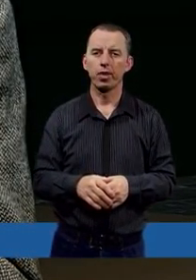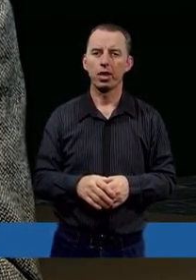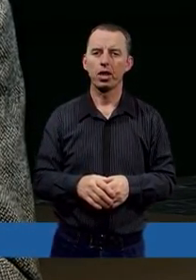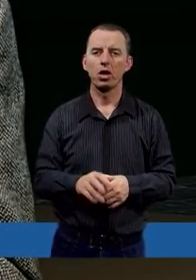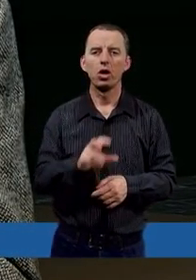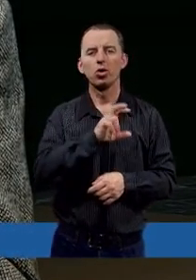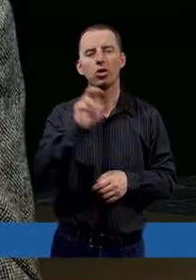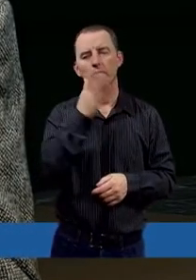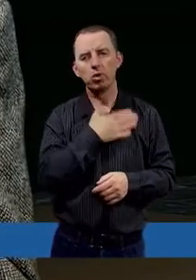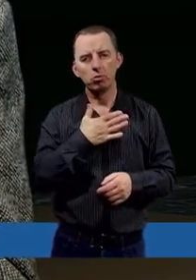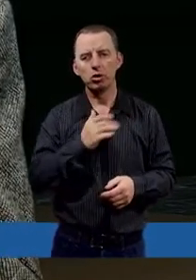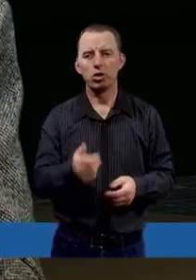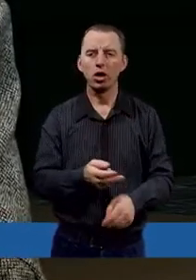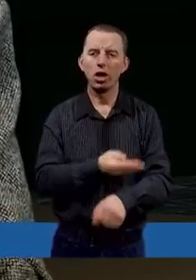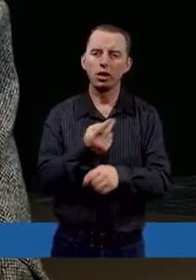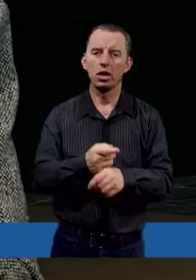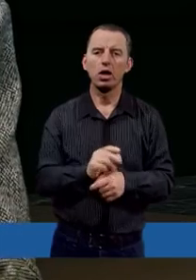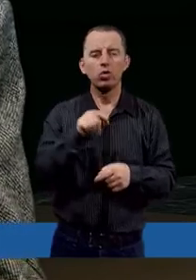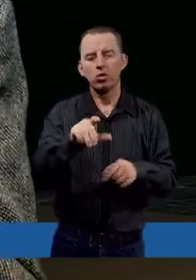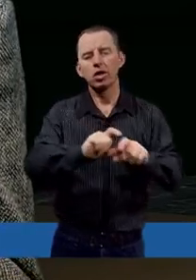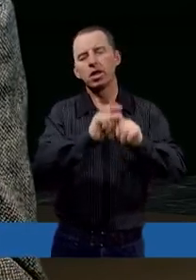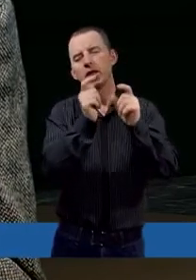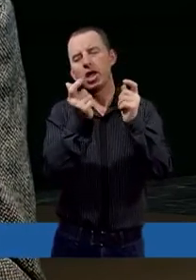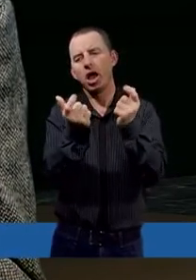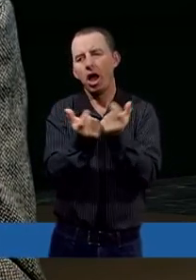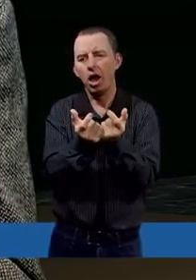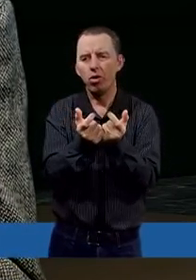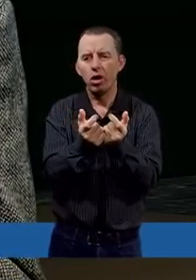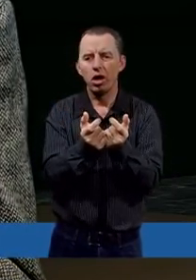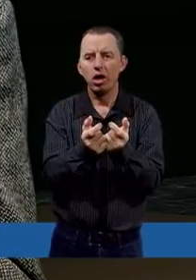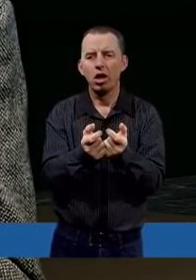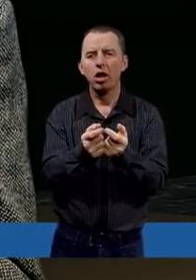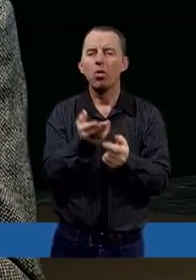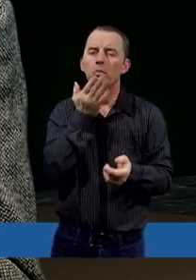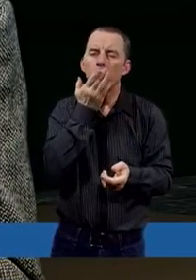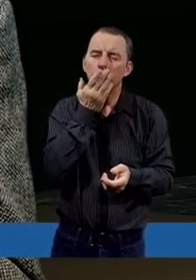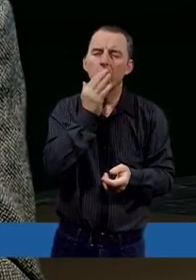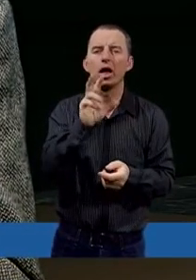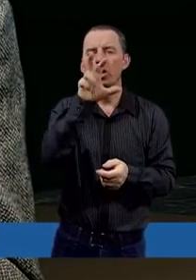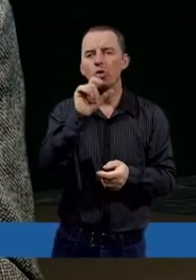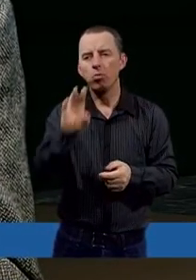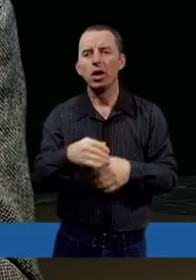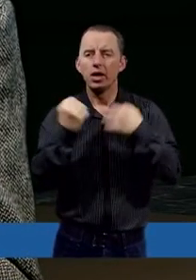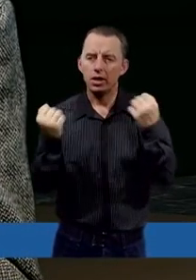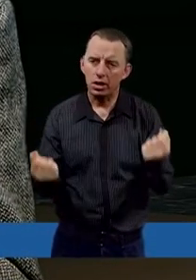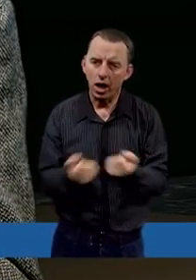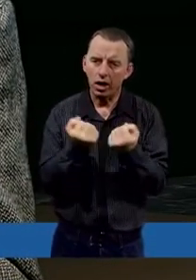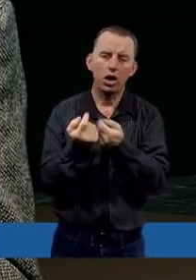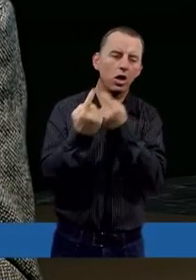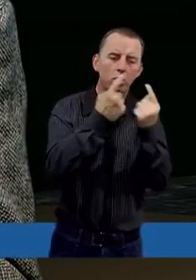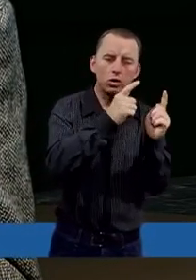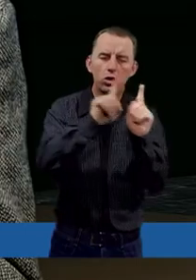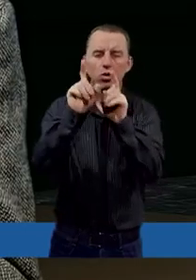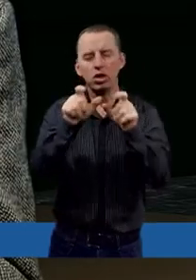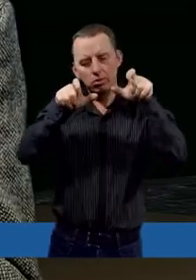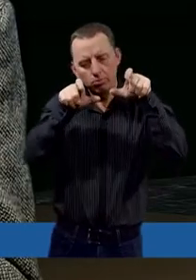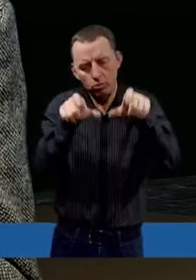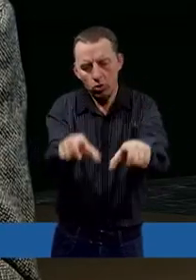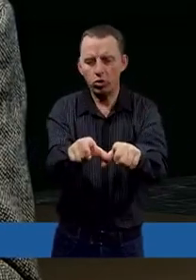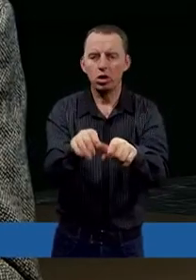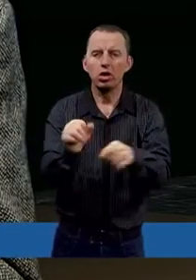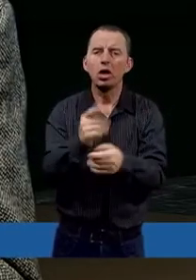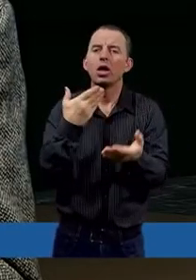Czy masz oczy cielesne? I tutaj jest cały wywód Hioba, w którym stara się jakby zmusić Pana Boga do odpowiedzi,